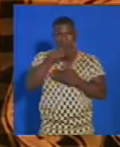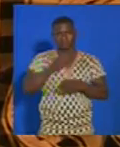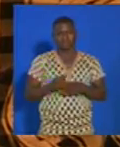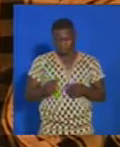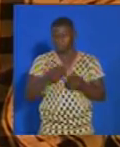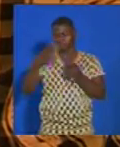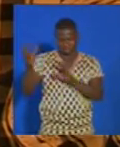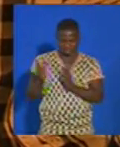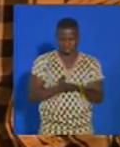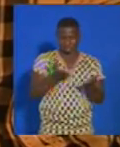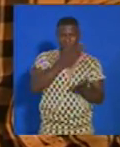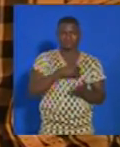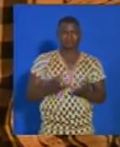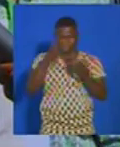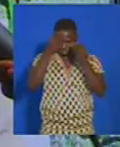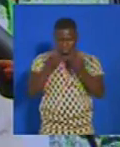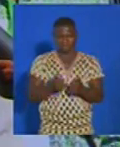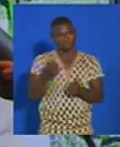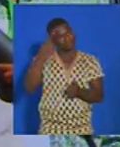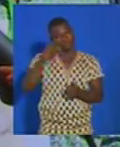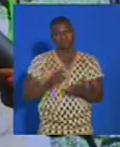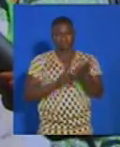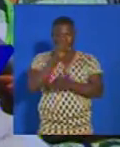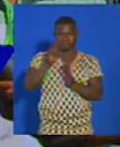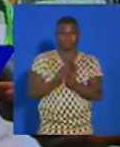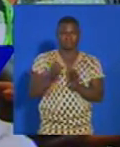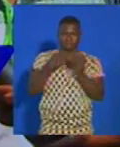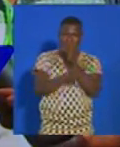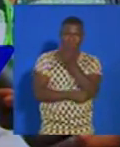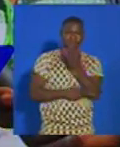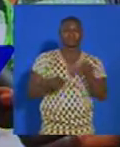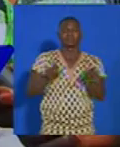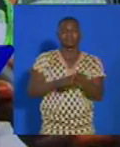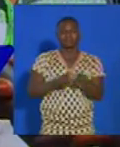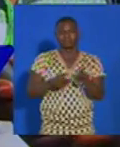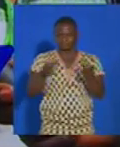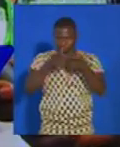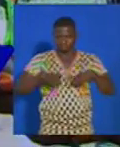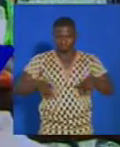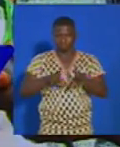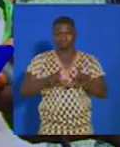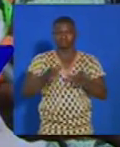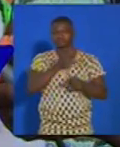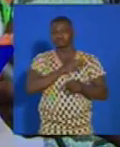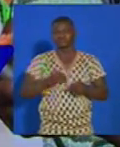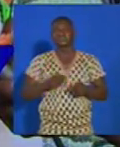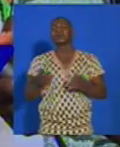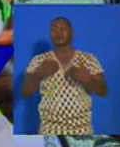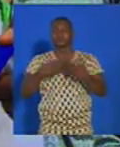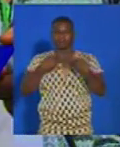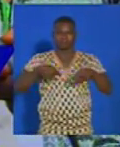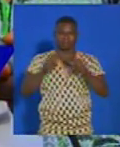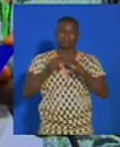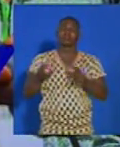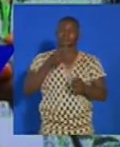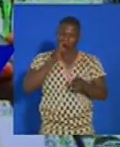de booster le développement à la base. Les régions, en tant que collectivités, ont des difficultés en termes de collecte